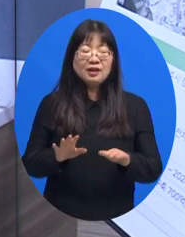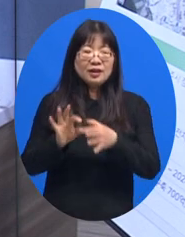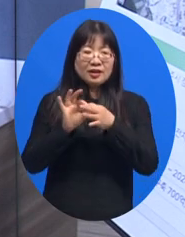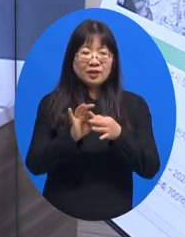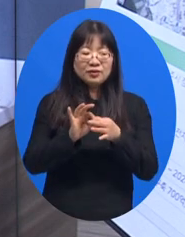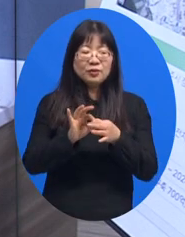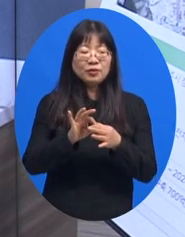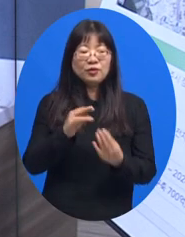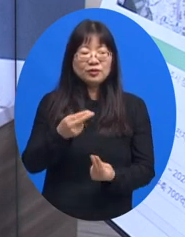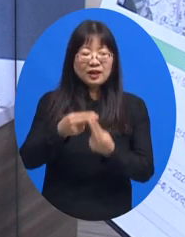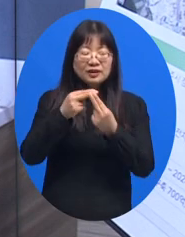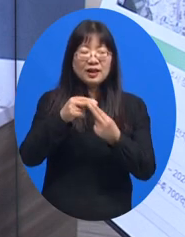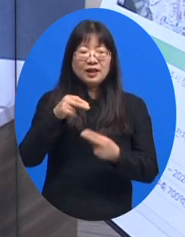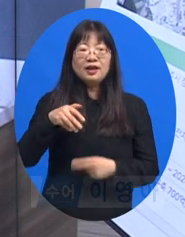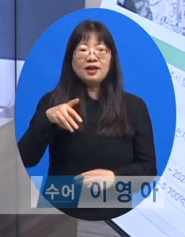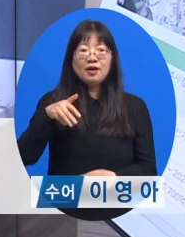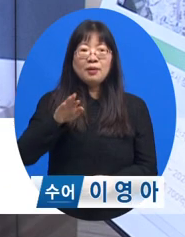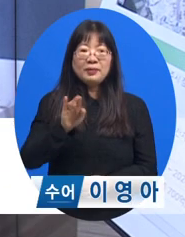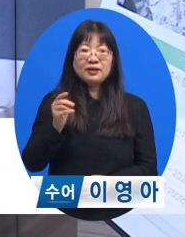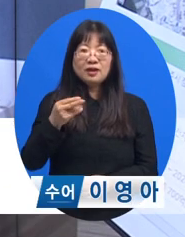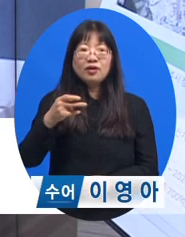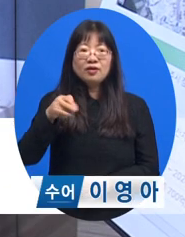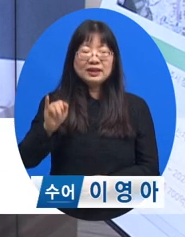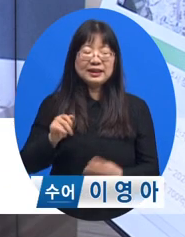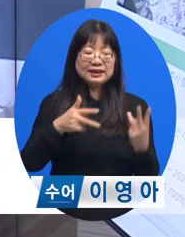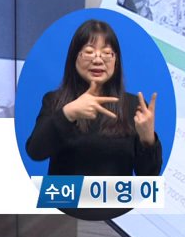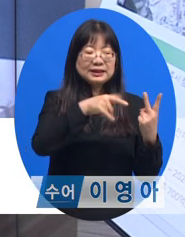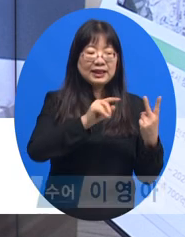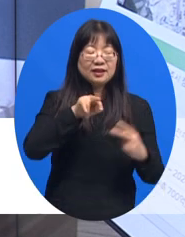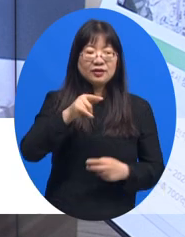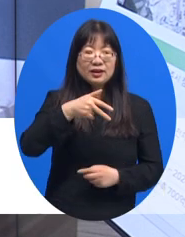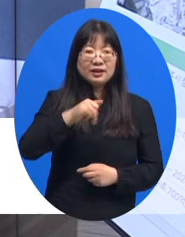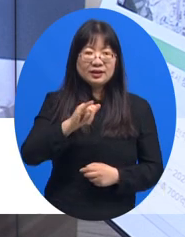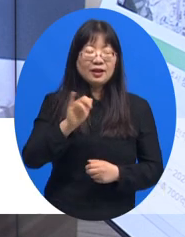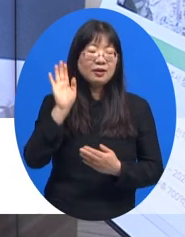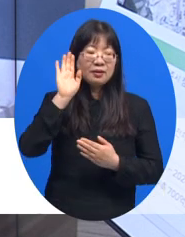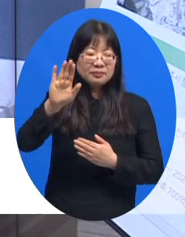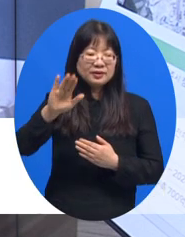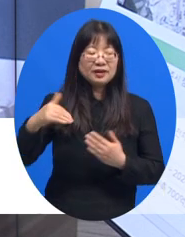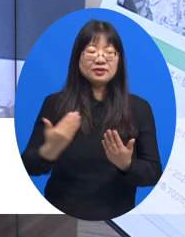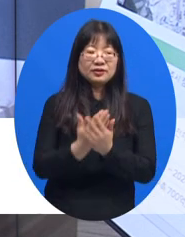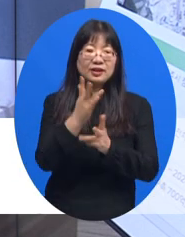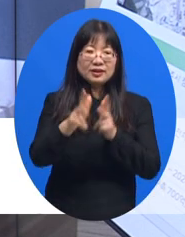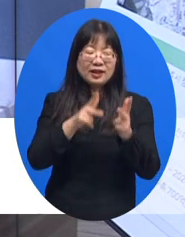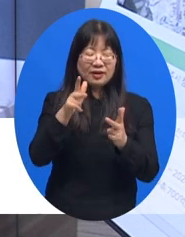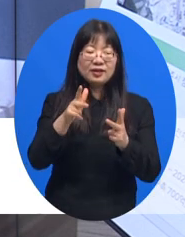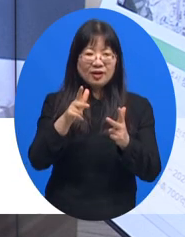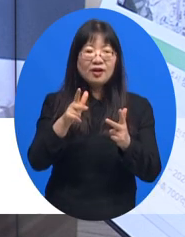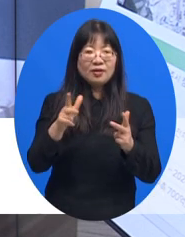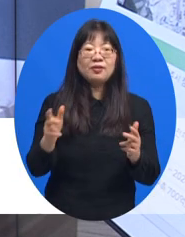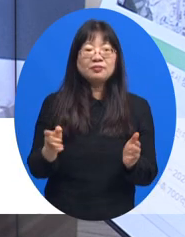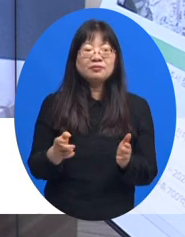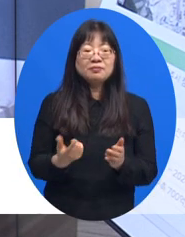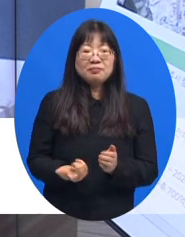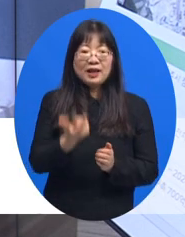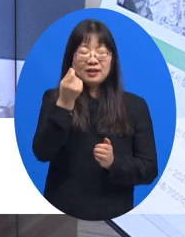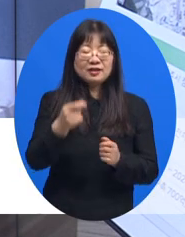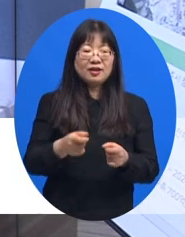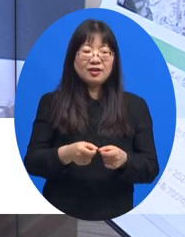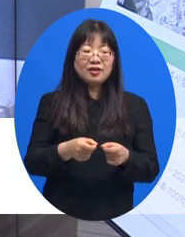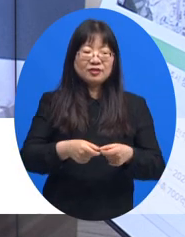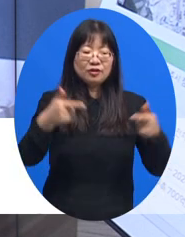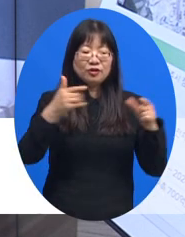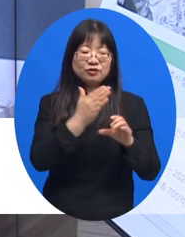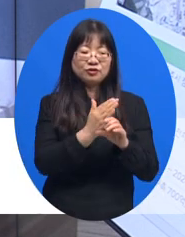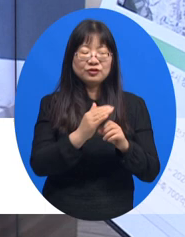재충전에서 계속 쓰는 배터리를 2차 전지라고 하는데요. 미래 성장 산업으로 꼽히며 급성장하고 있습니다. 그런데 경기도